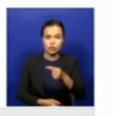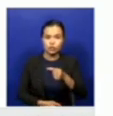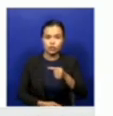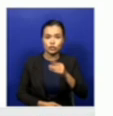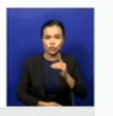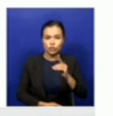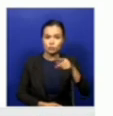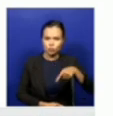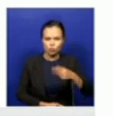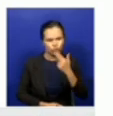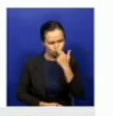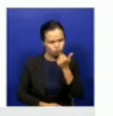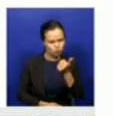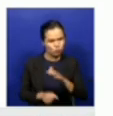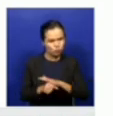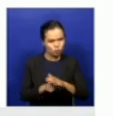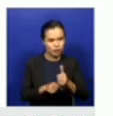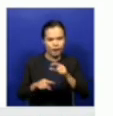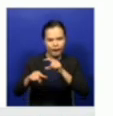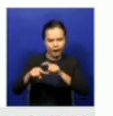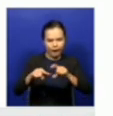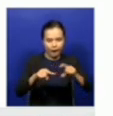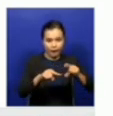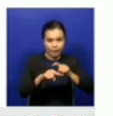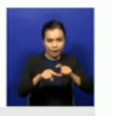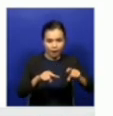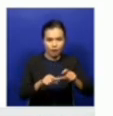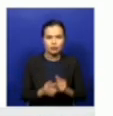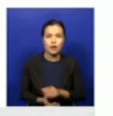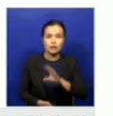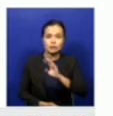ดีครับหารกันออกมาเรียบร้อยอยู่ที่